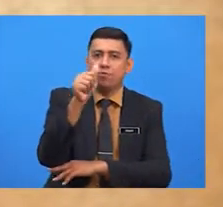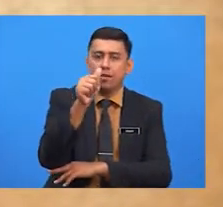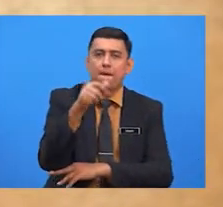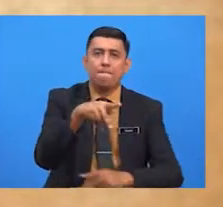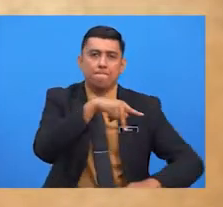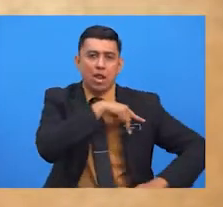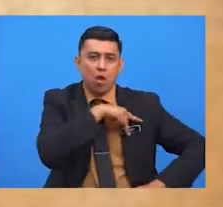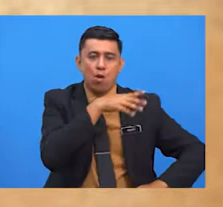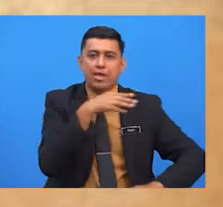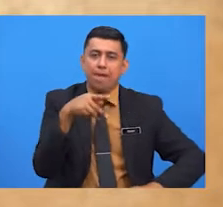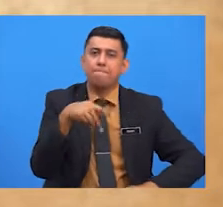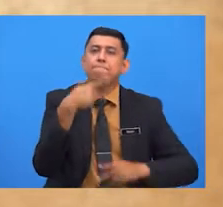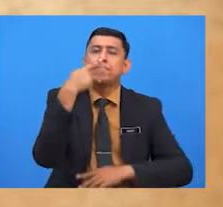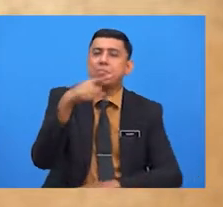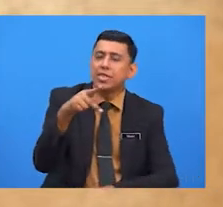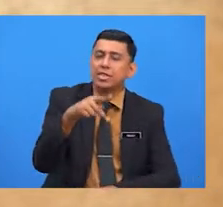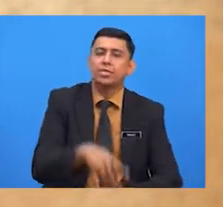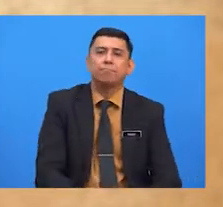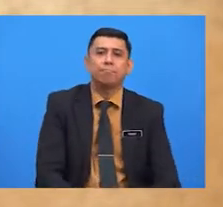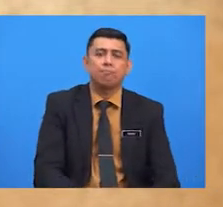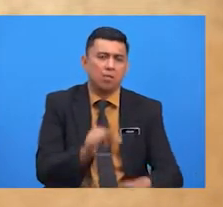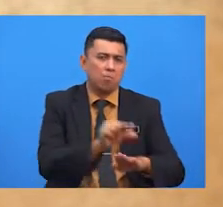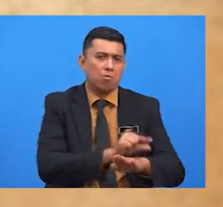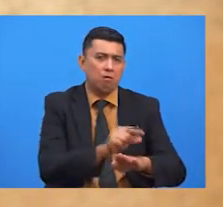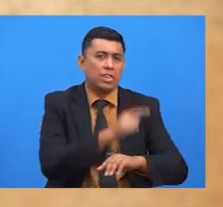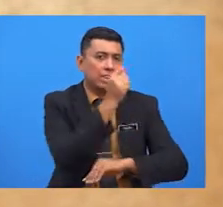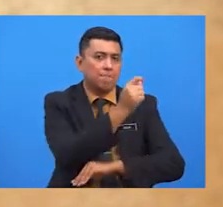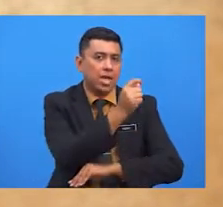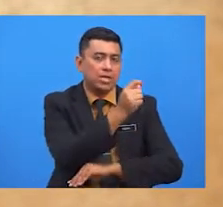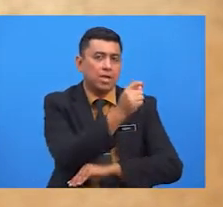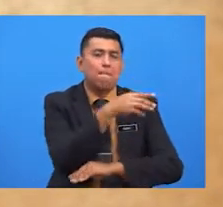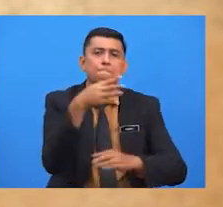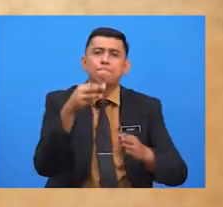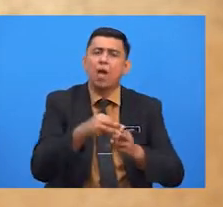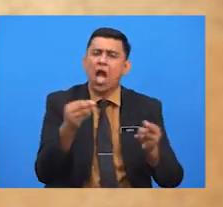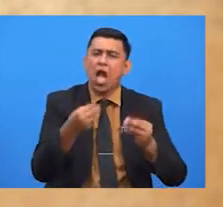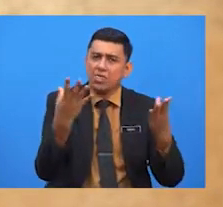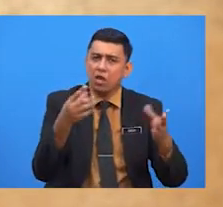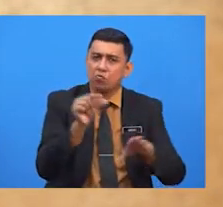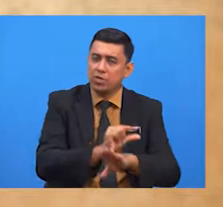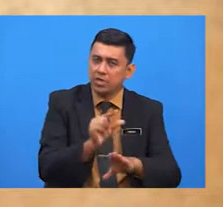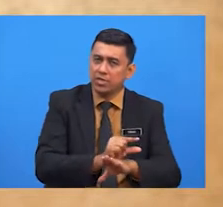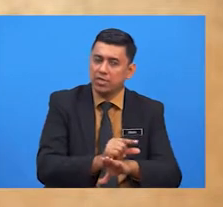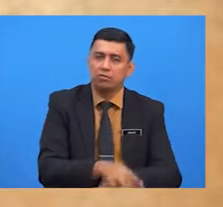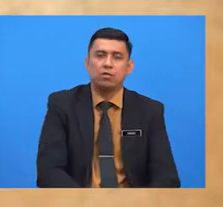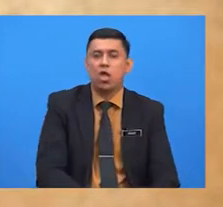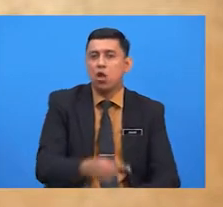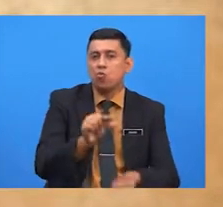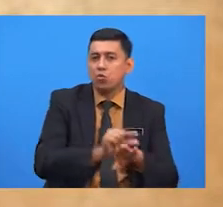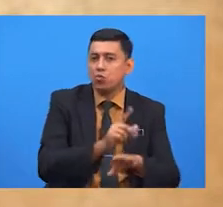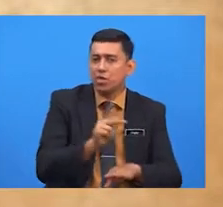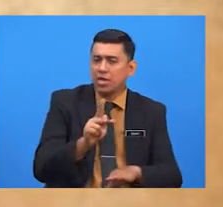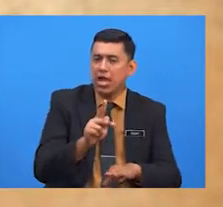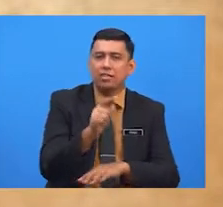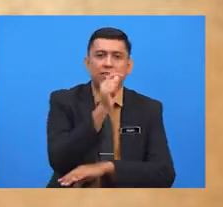pemerintah. Apabila penggunaan tembaga semakin meluas, patung-patung dicipta menggunakan